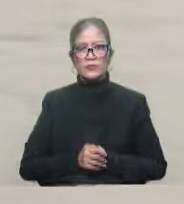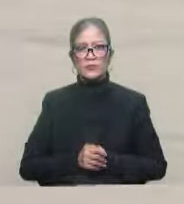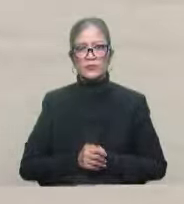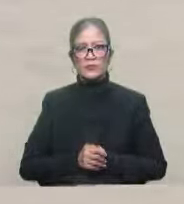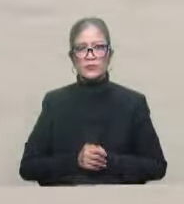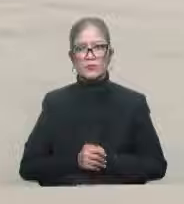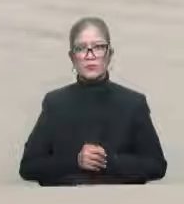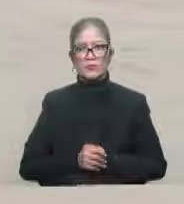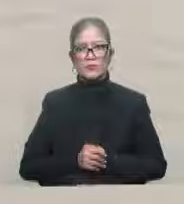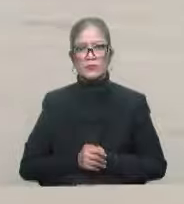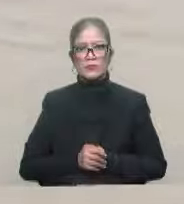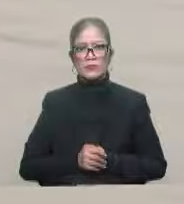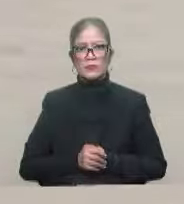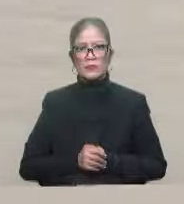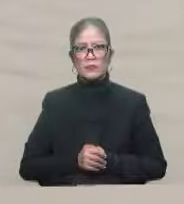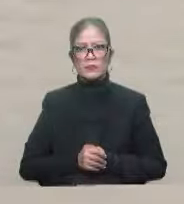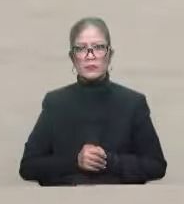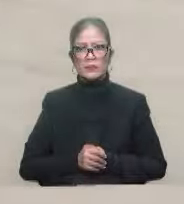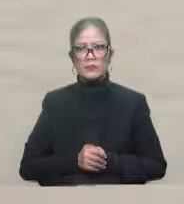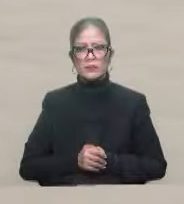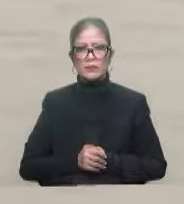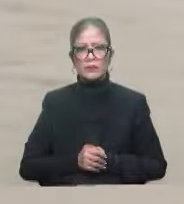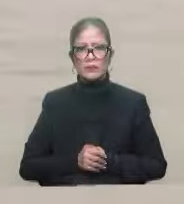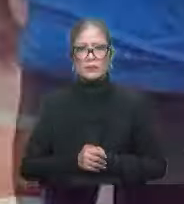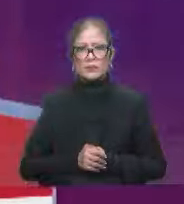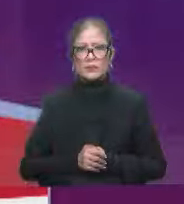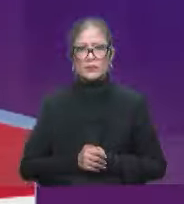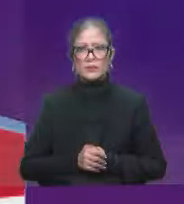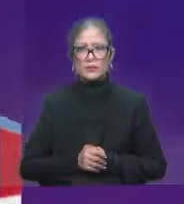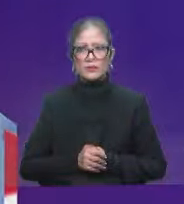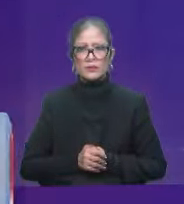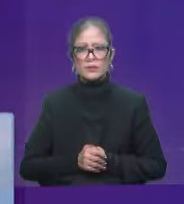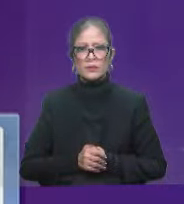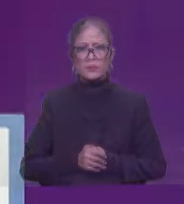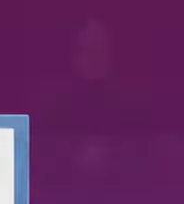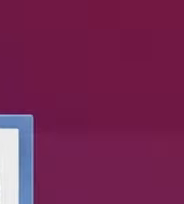berapa bisa B mau Tadi kam ikut l